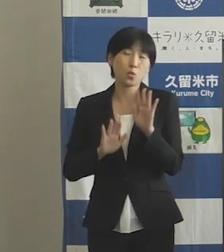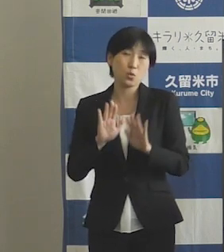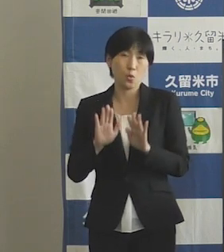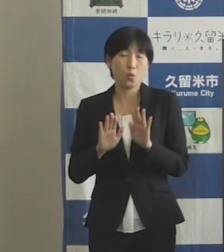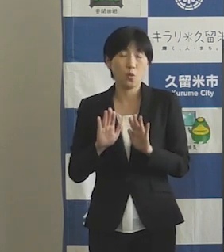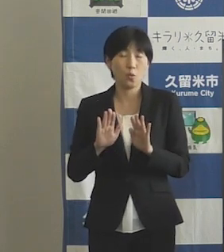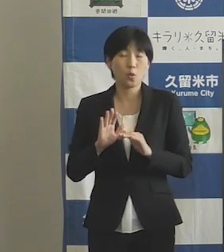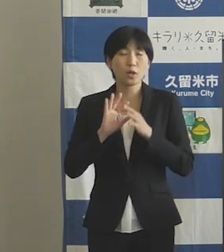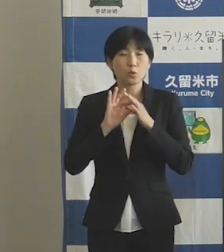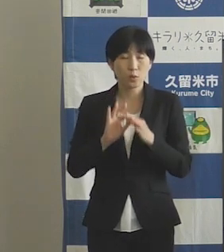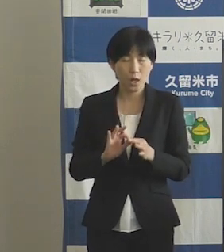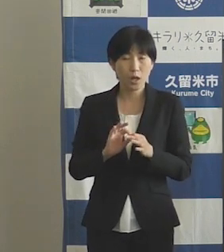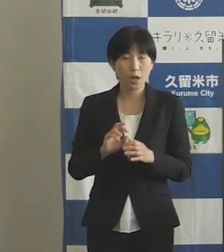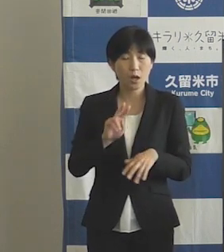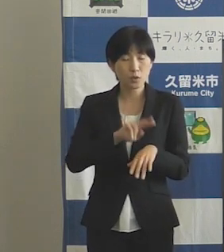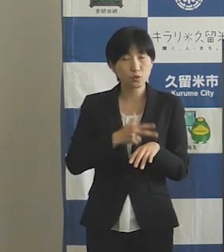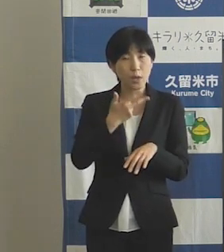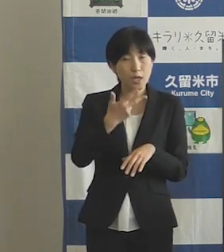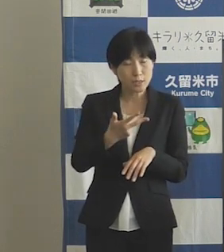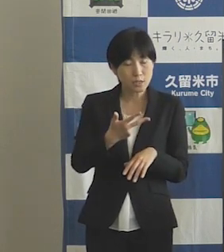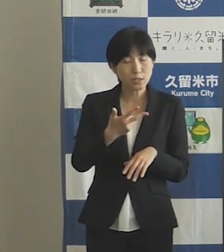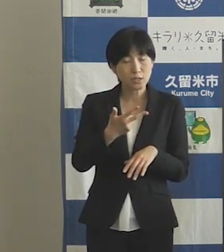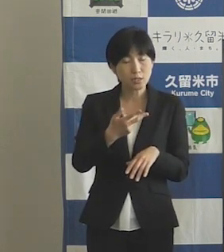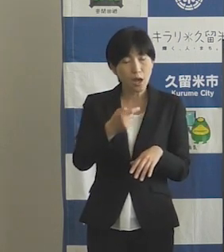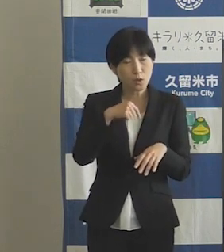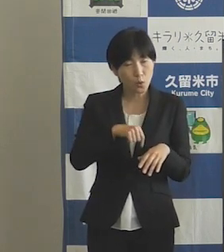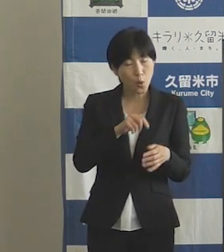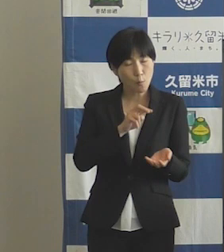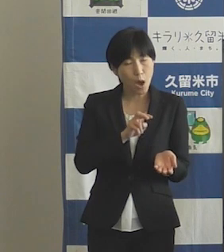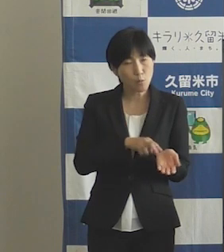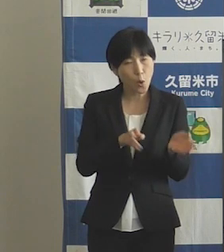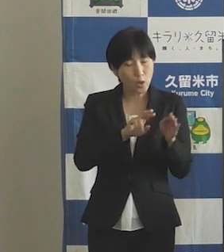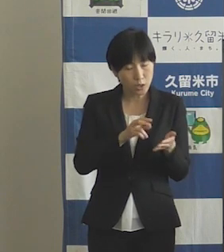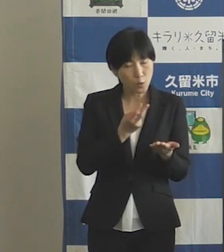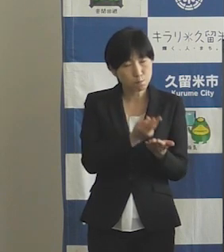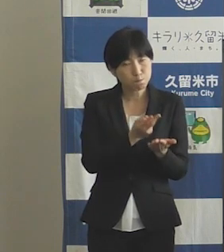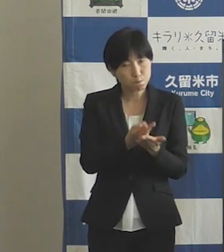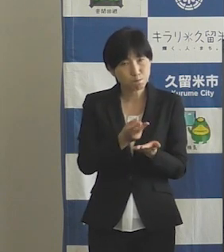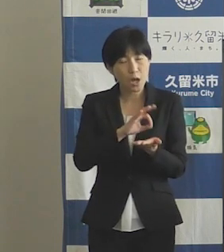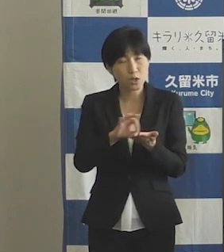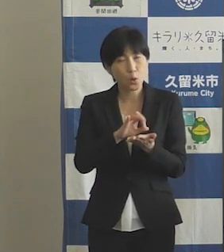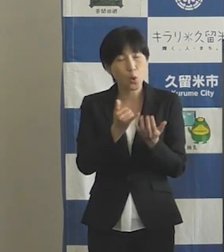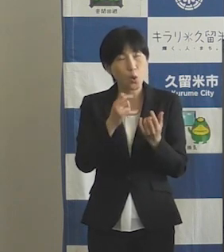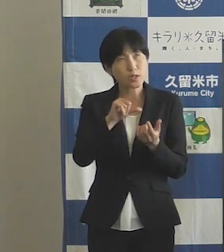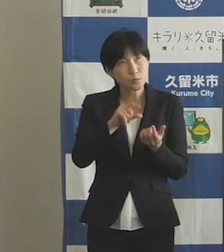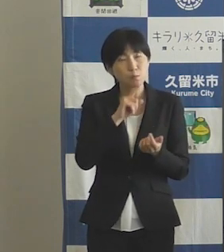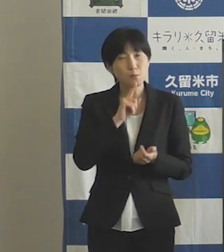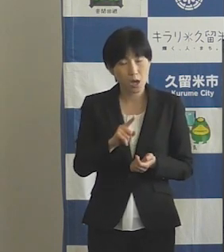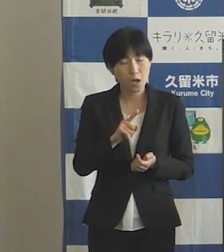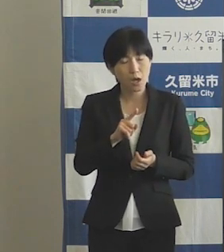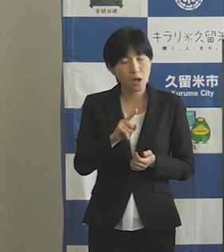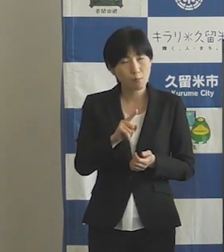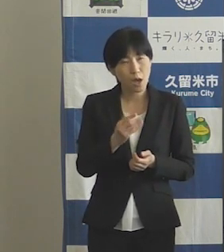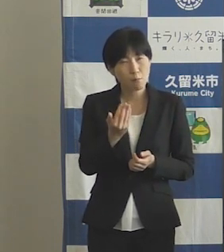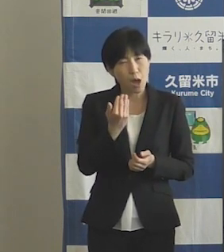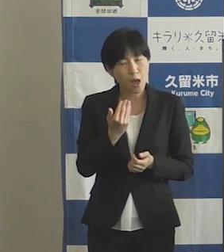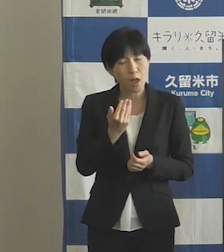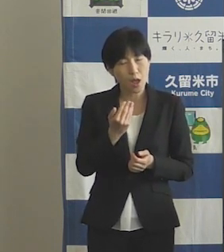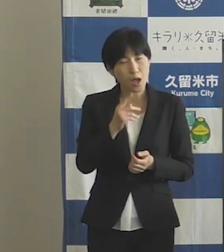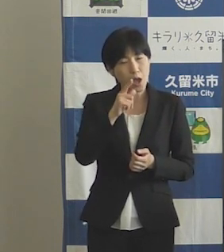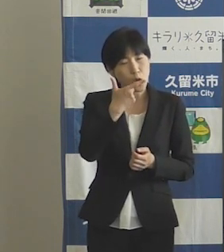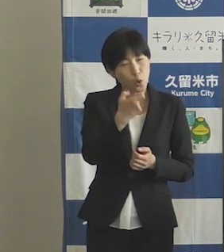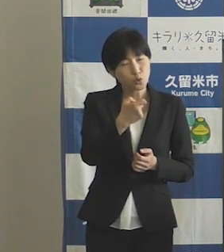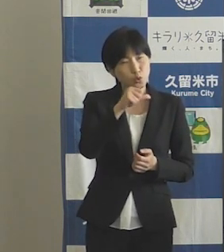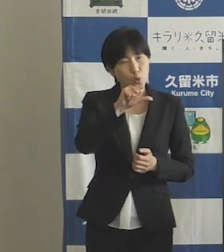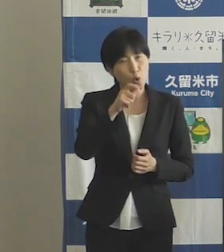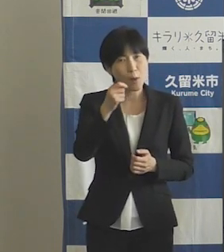ので、市内の病床の使用率を見ていますと、一時約 65% ま